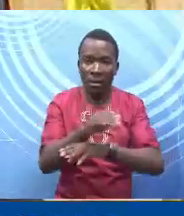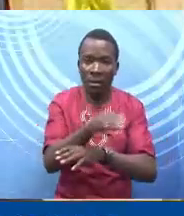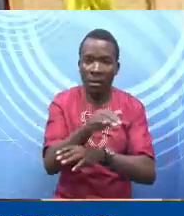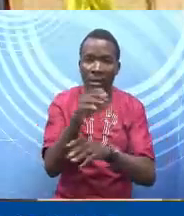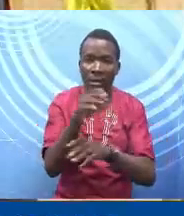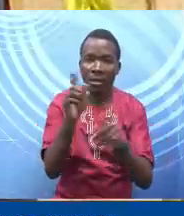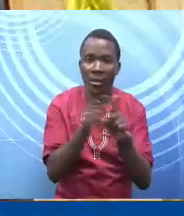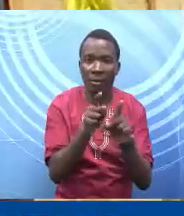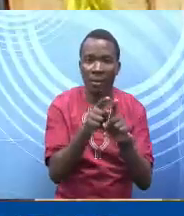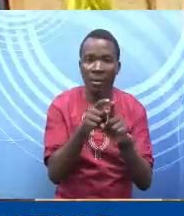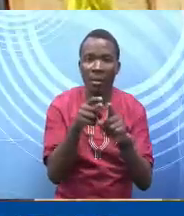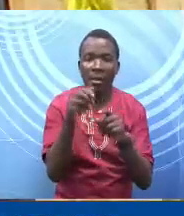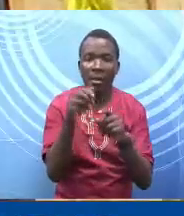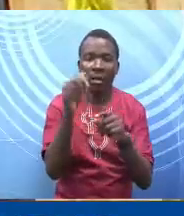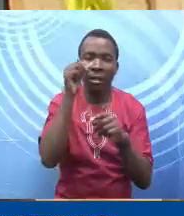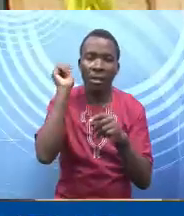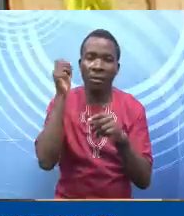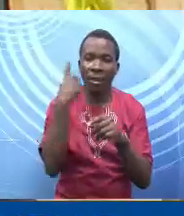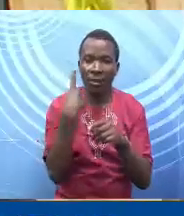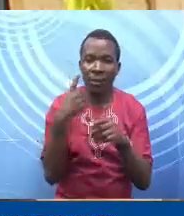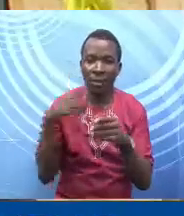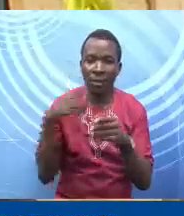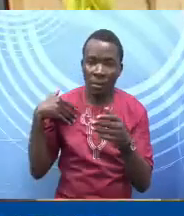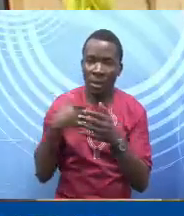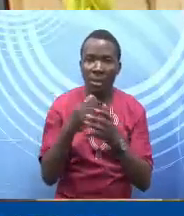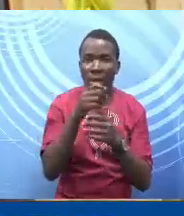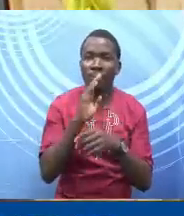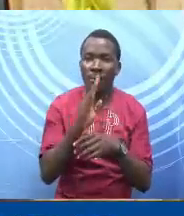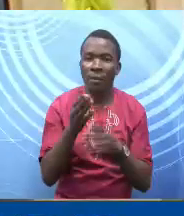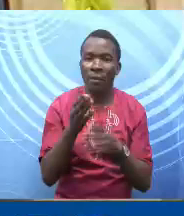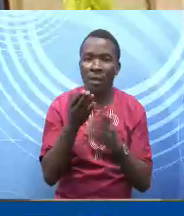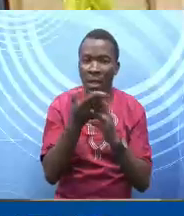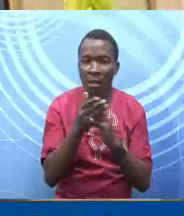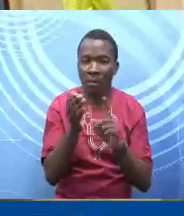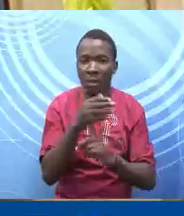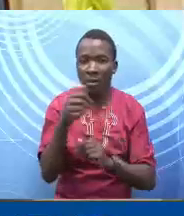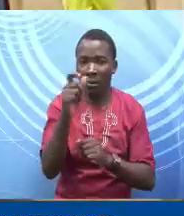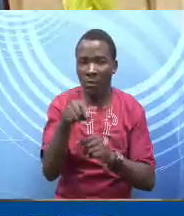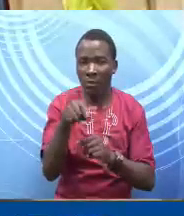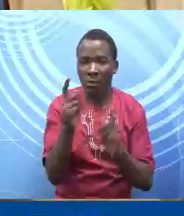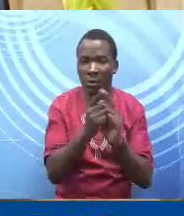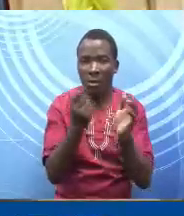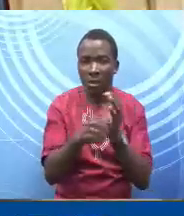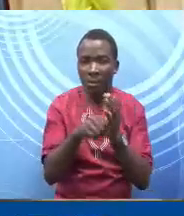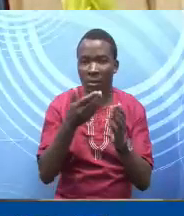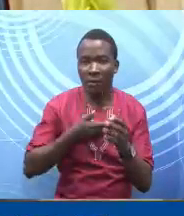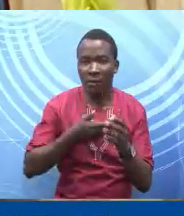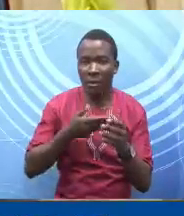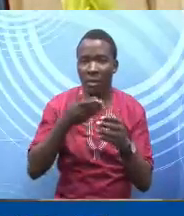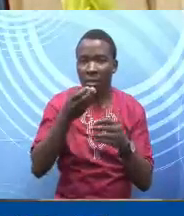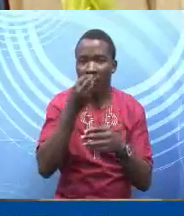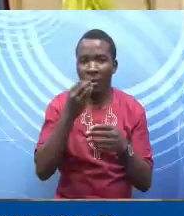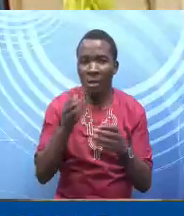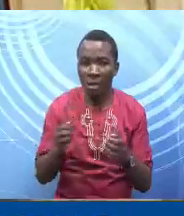ngo nk'uko mwarimu mubyumvishe tuzageza ku cyumweru ariko hagati aha habonetse n'undi wagize ikibazo dufite ibiryo by'ubutabazi ku